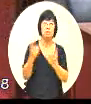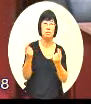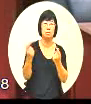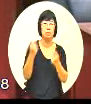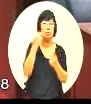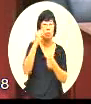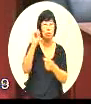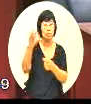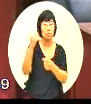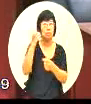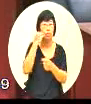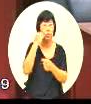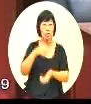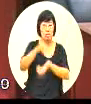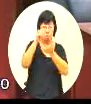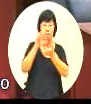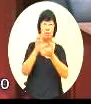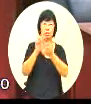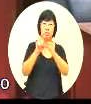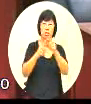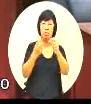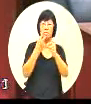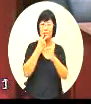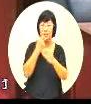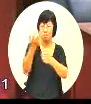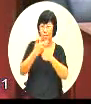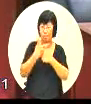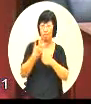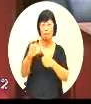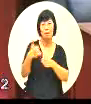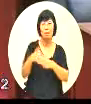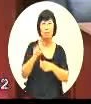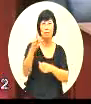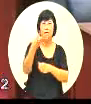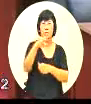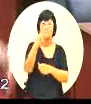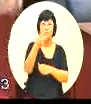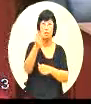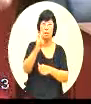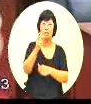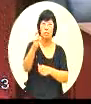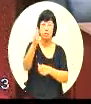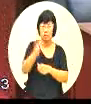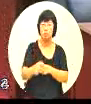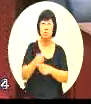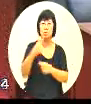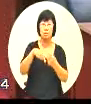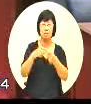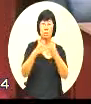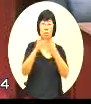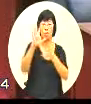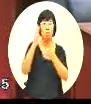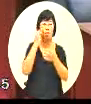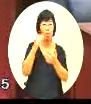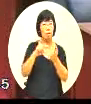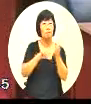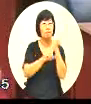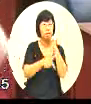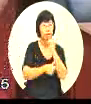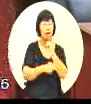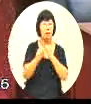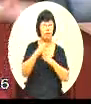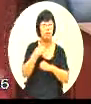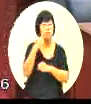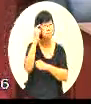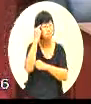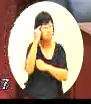给你320亿，你就应该要有预算，说我应该站在我的立场，站在法律，站在各种，我可以去要多少回来，不